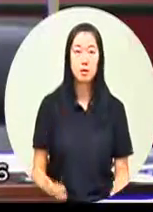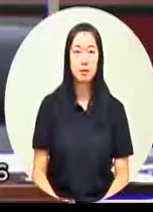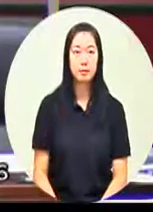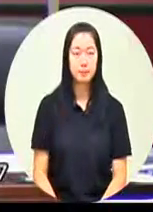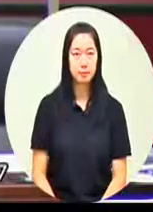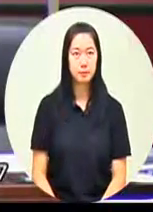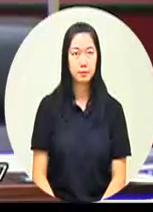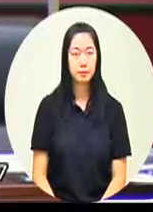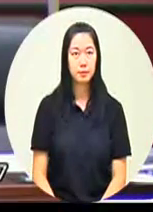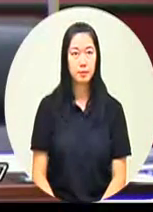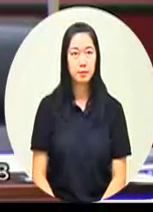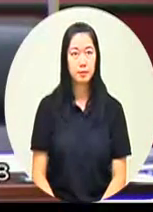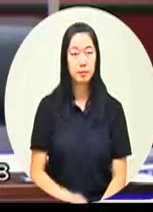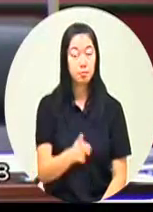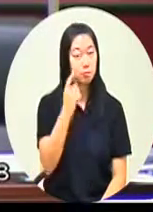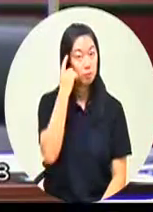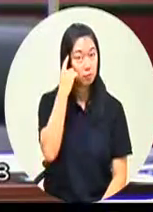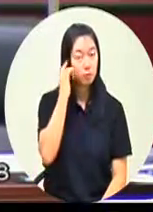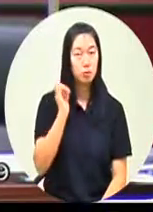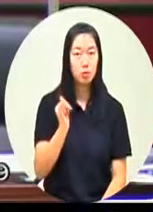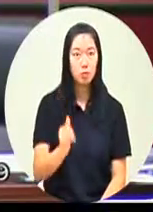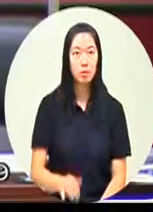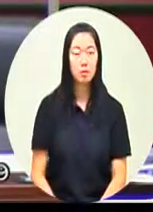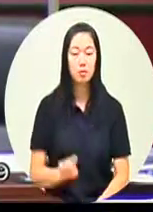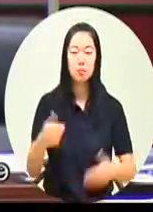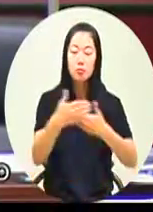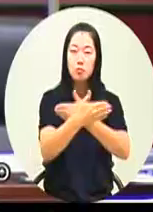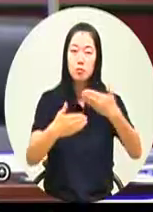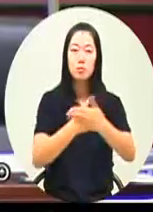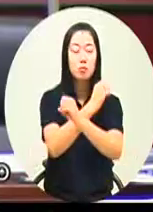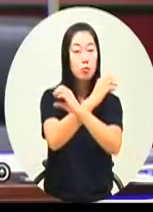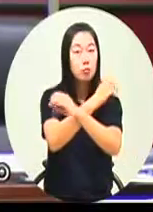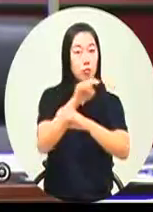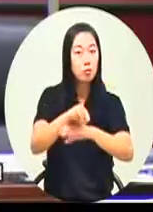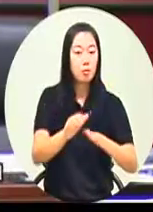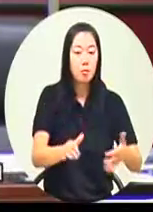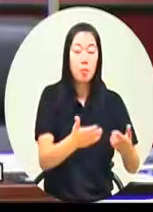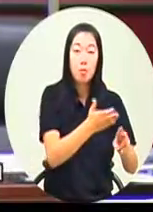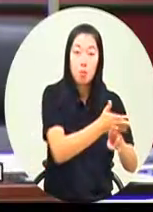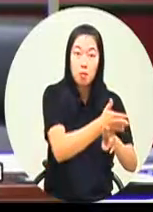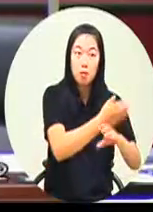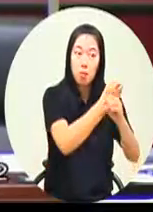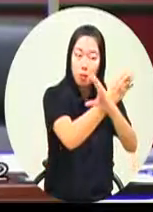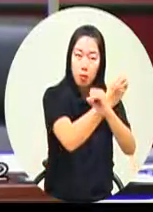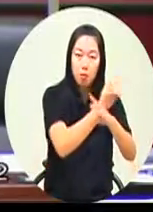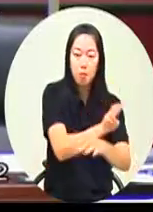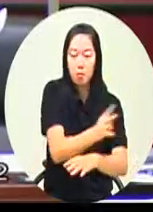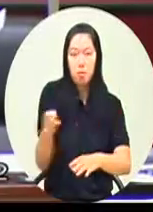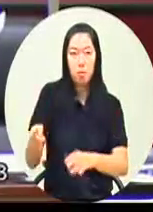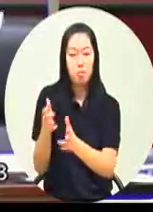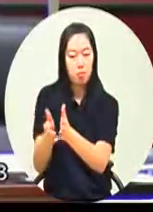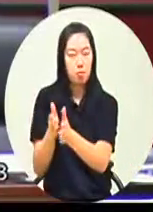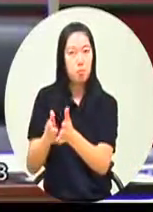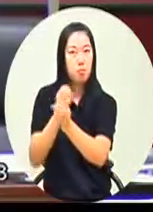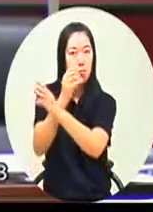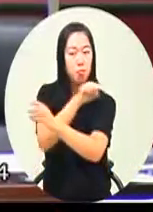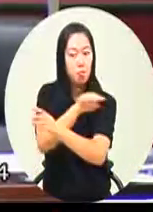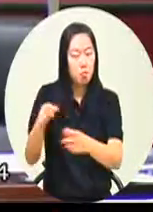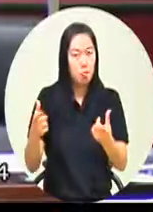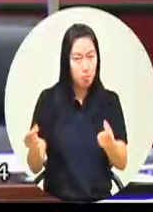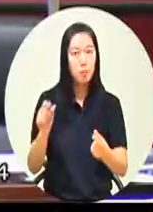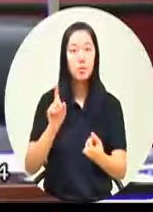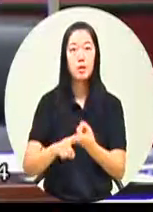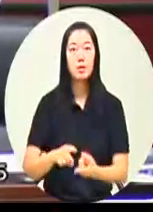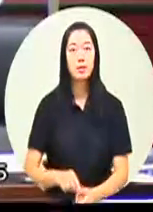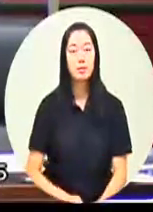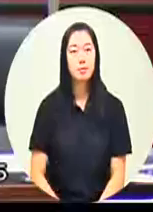觉得妥不妥当？交通耗资啊，把轻轨的交通耗资啊，应该用最严的交通耗资，比